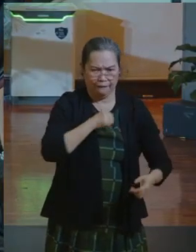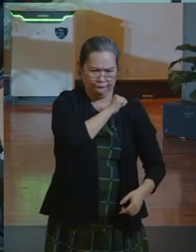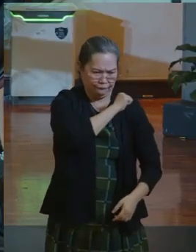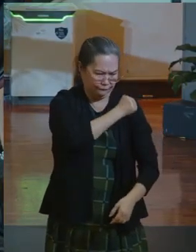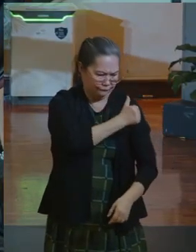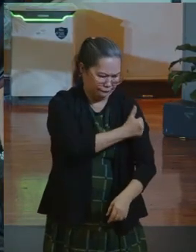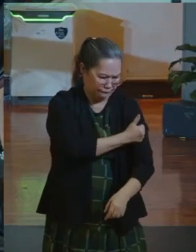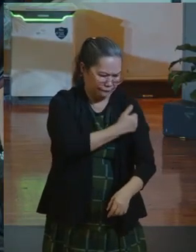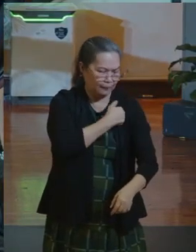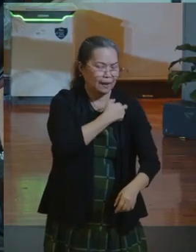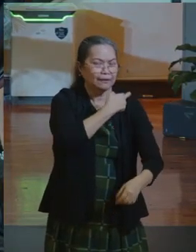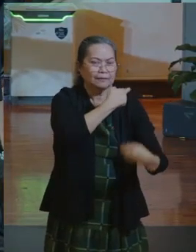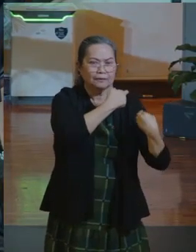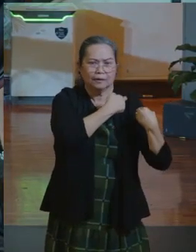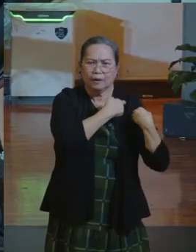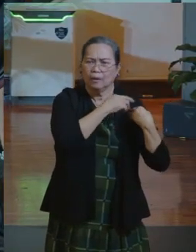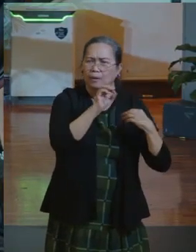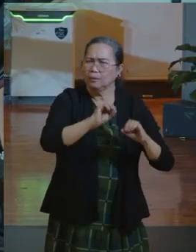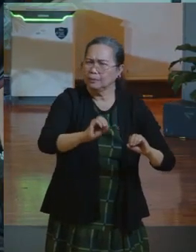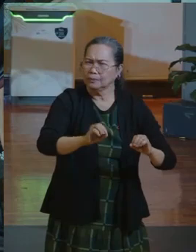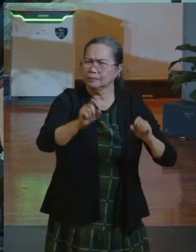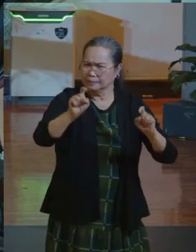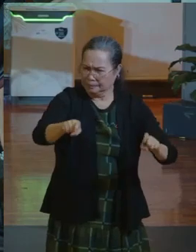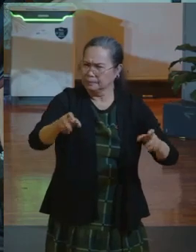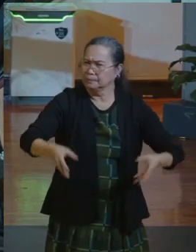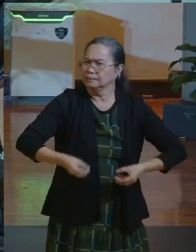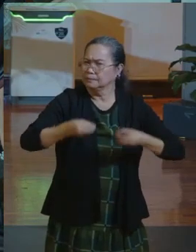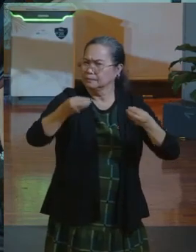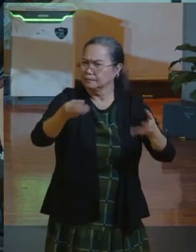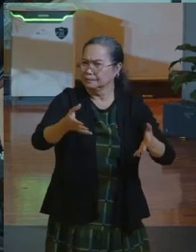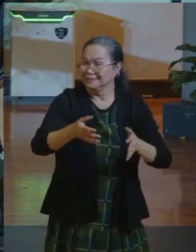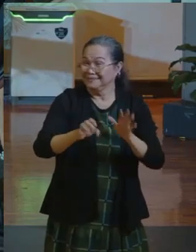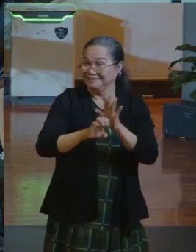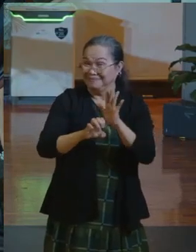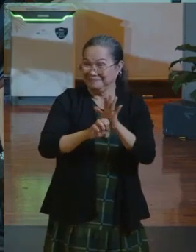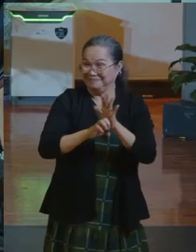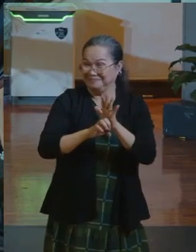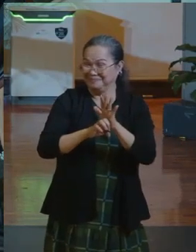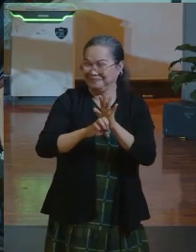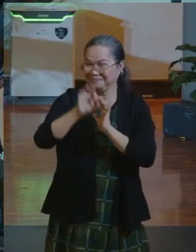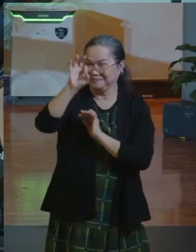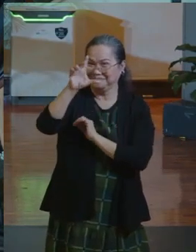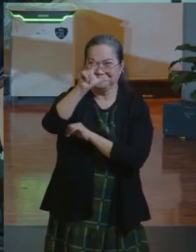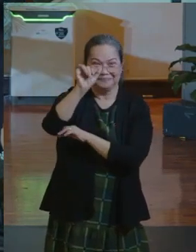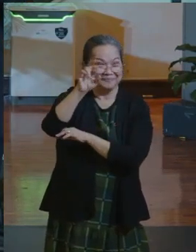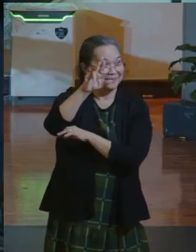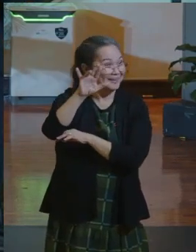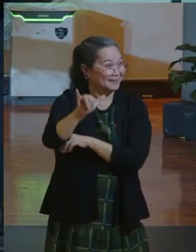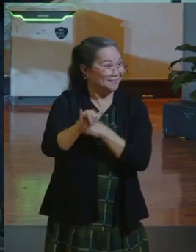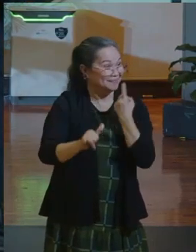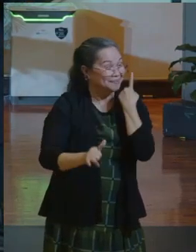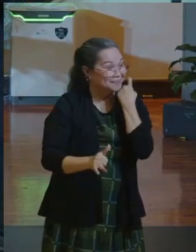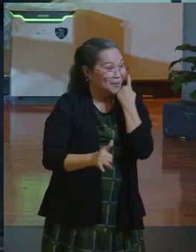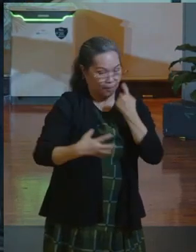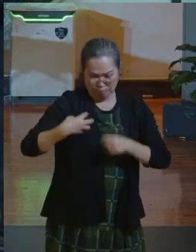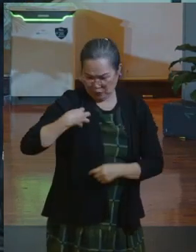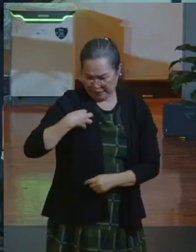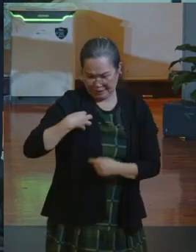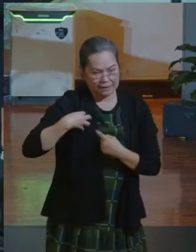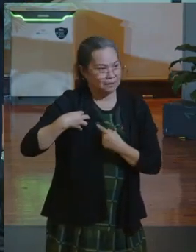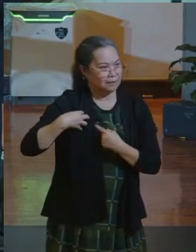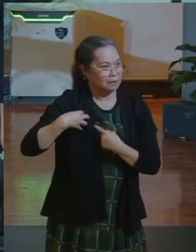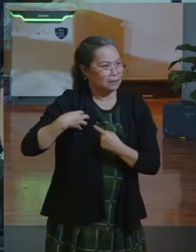pero wala siyang authority. Example nga ni Pastor Larry kaninang umaga, isang pulis